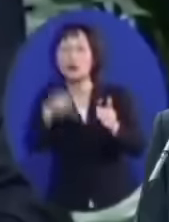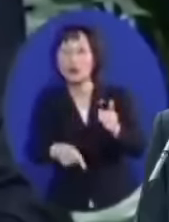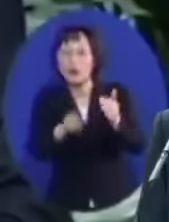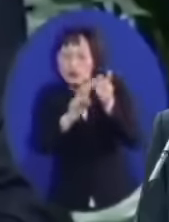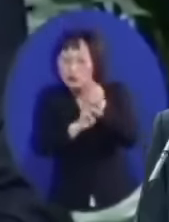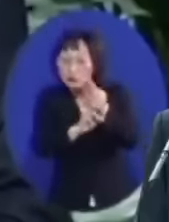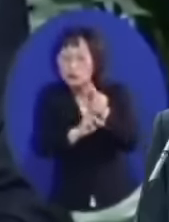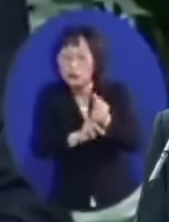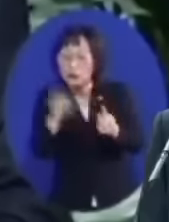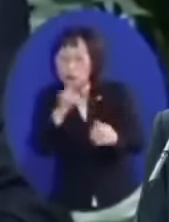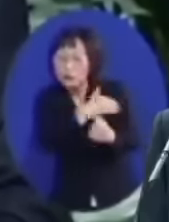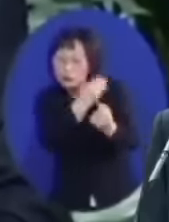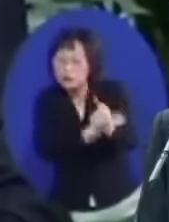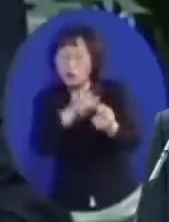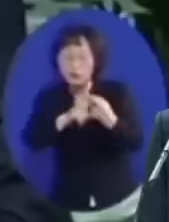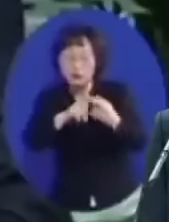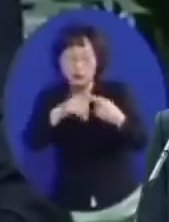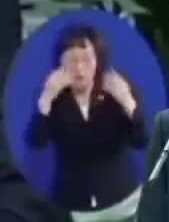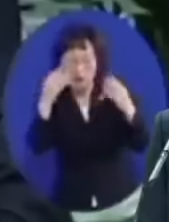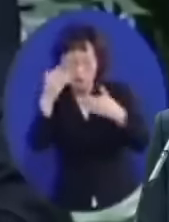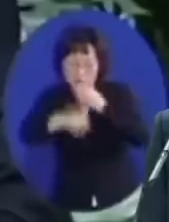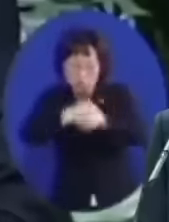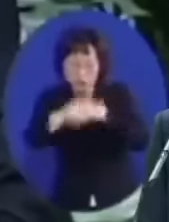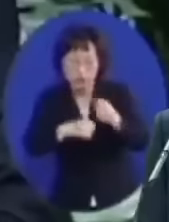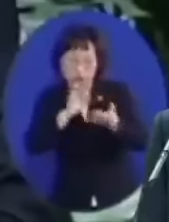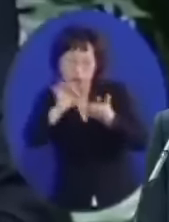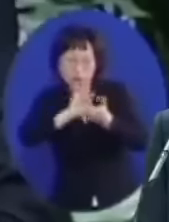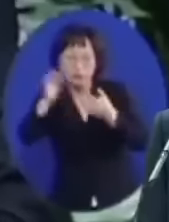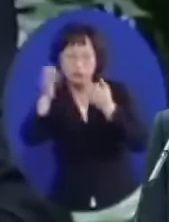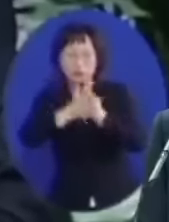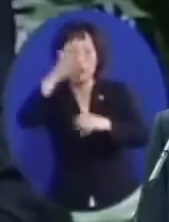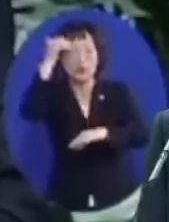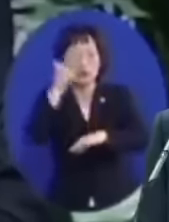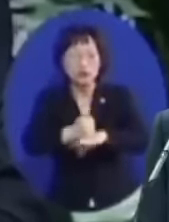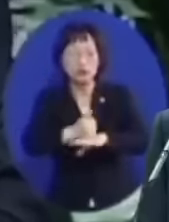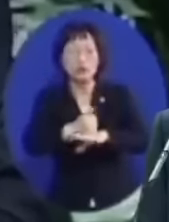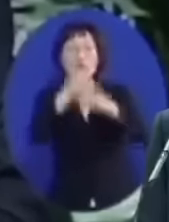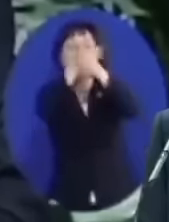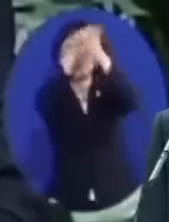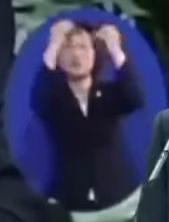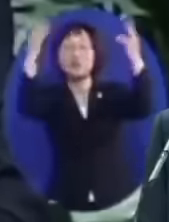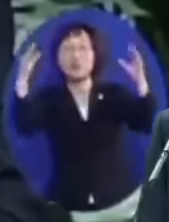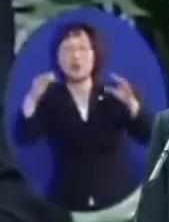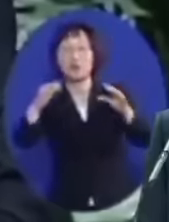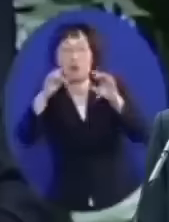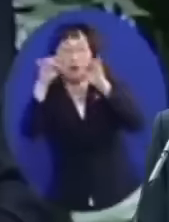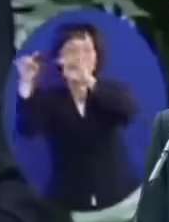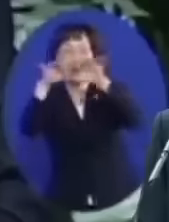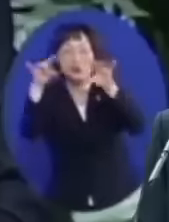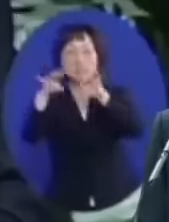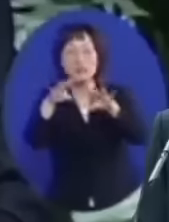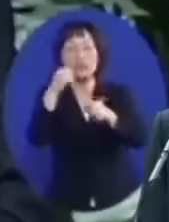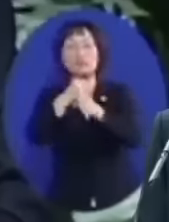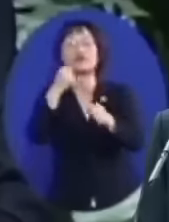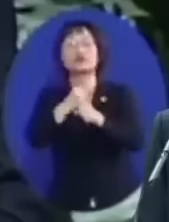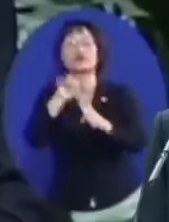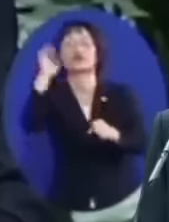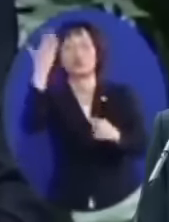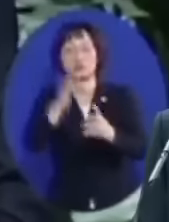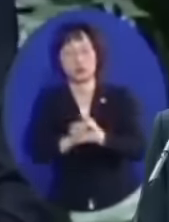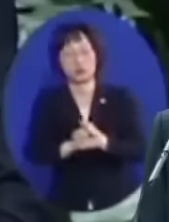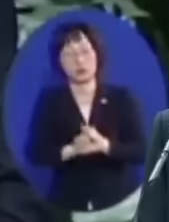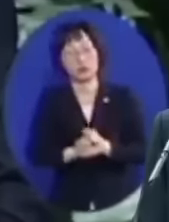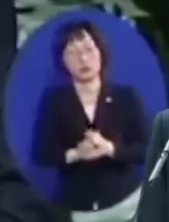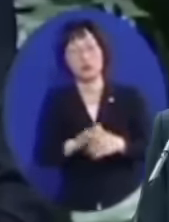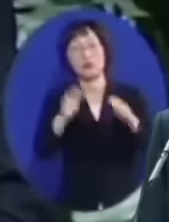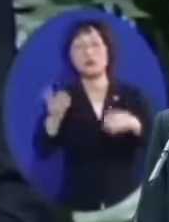마음대로 개발해가지고서 나중에 온 인류에 기여하는 오늘 이 전기불 백열등을 만들어낸 것입니다.